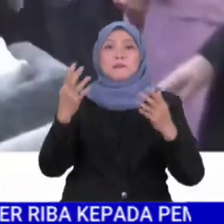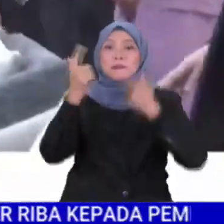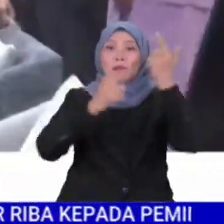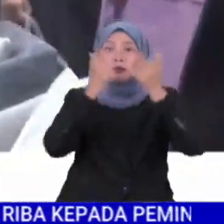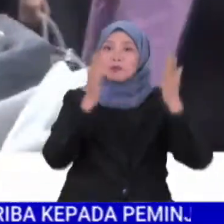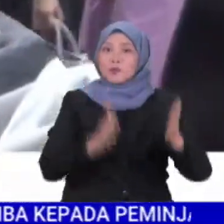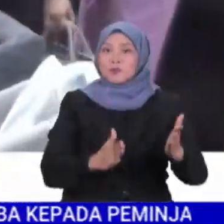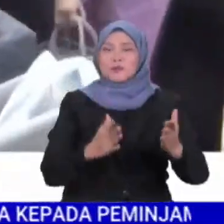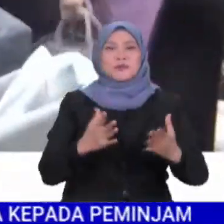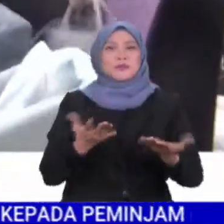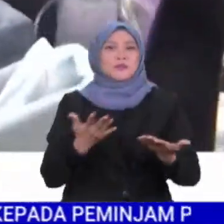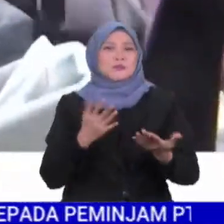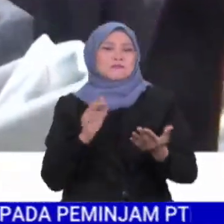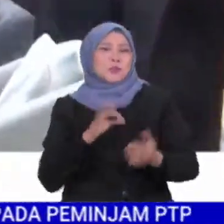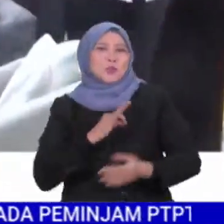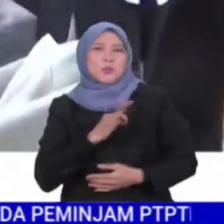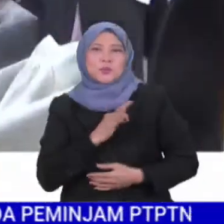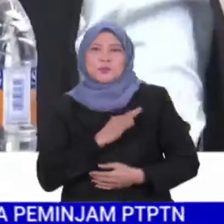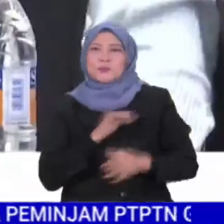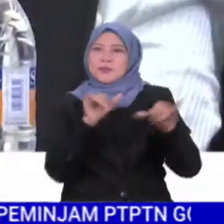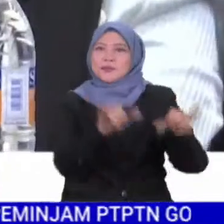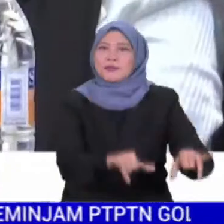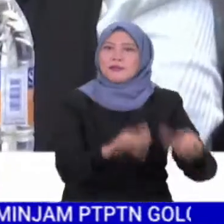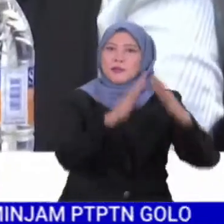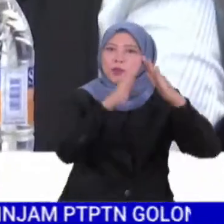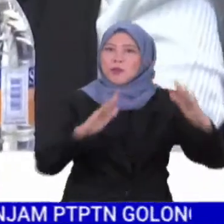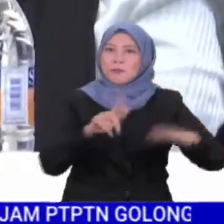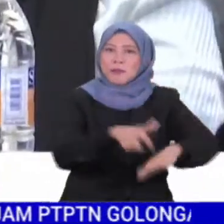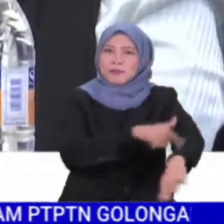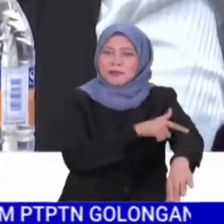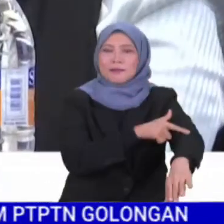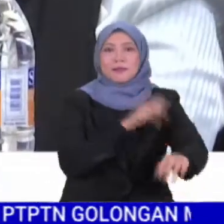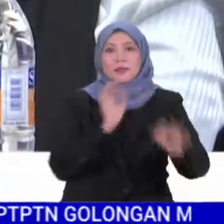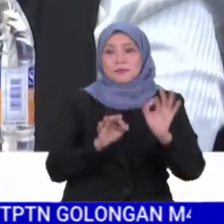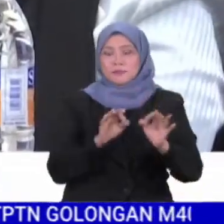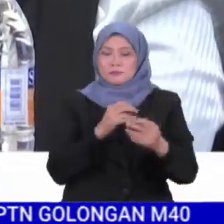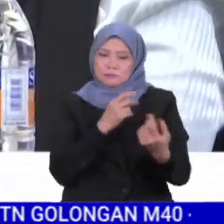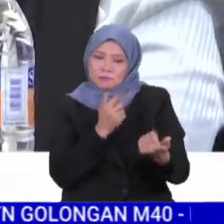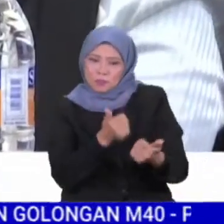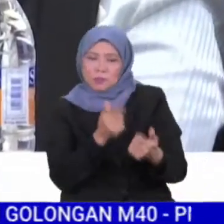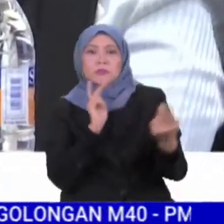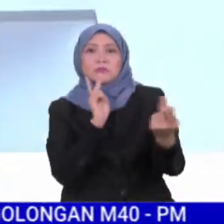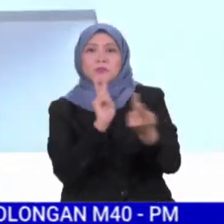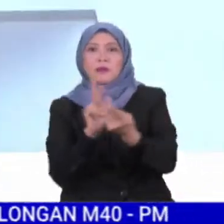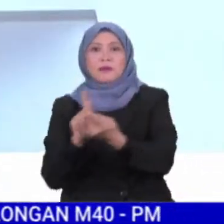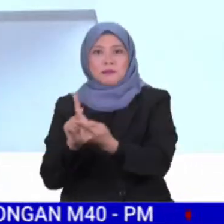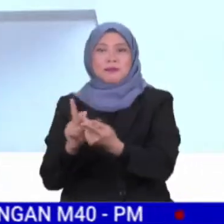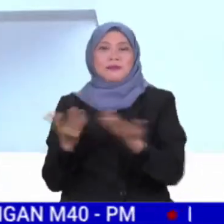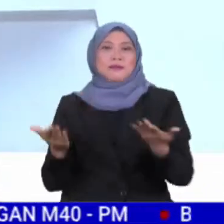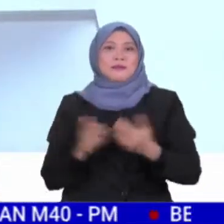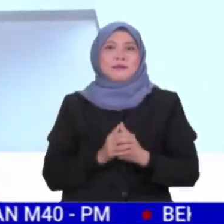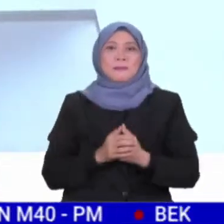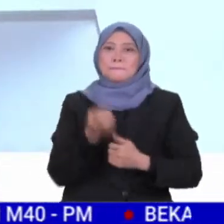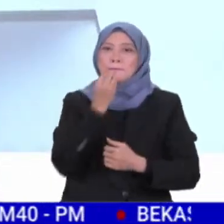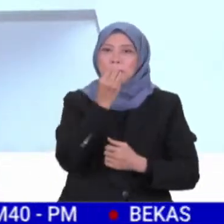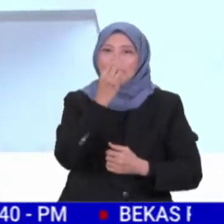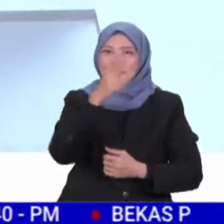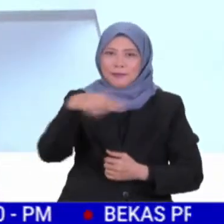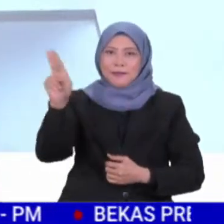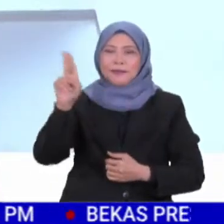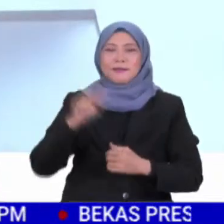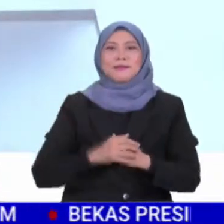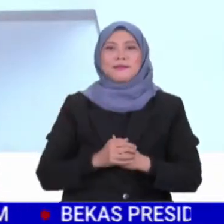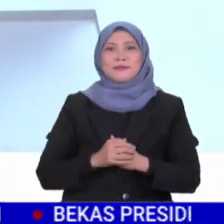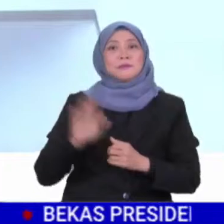Muslim ingin merasai kehidupan di rumah-rumah panjang jika ia menepati kriteria yang dikendaki, terutamanya makanan halal.